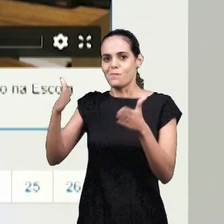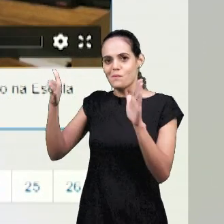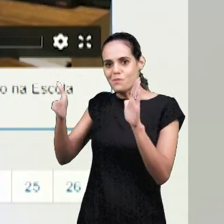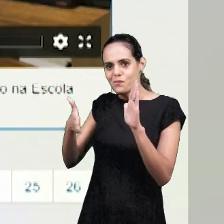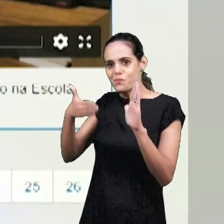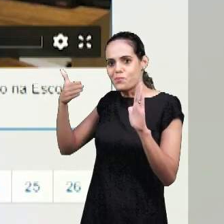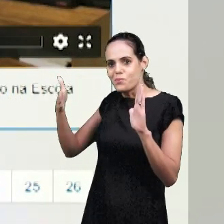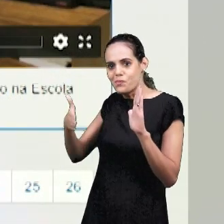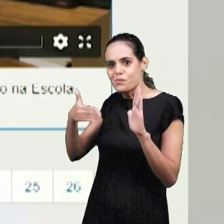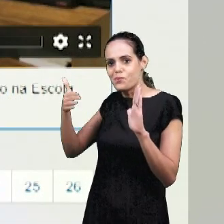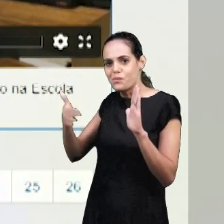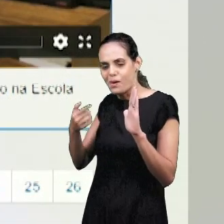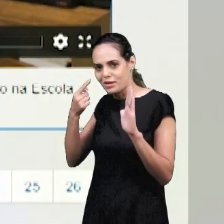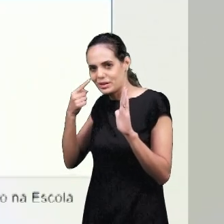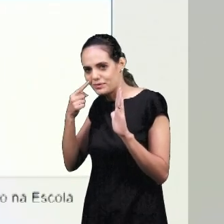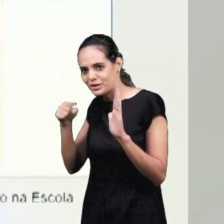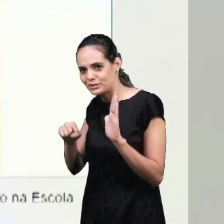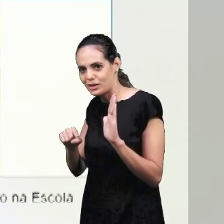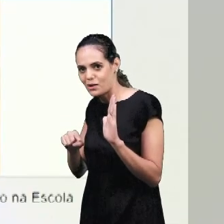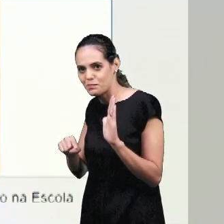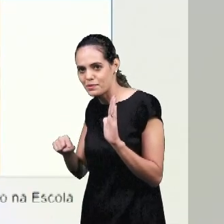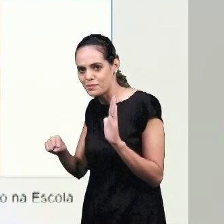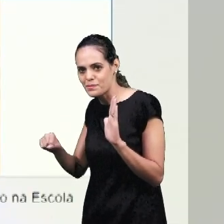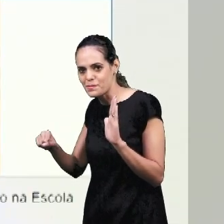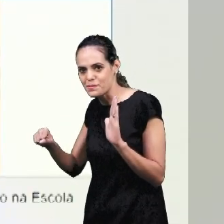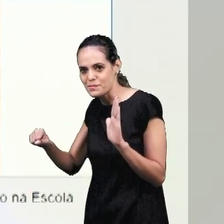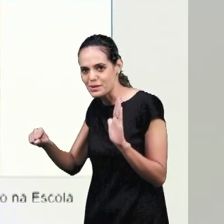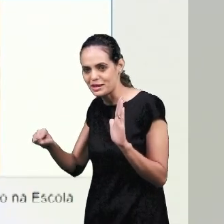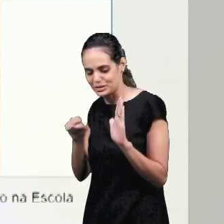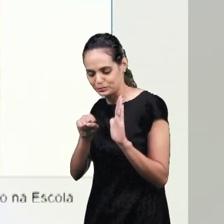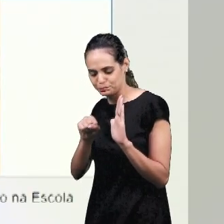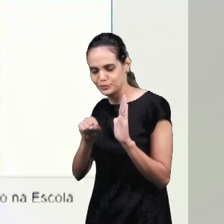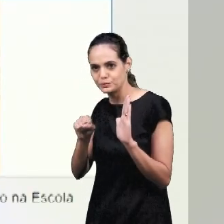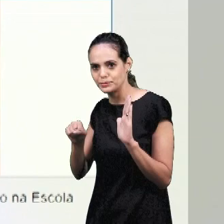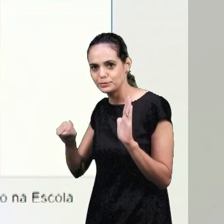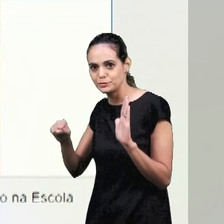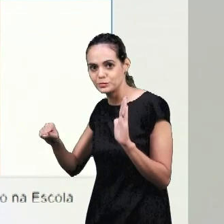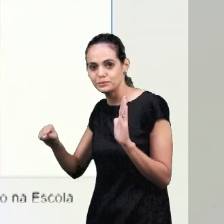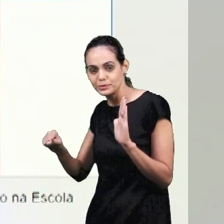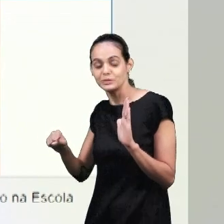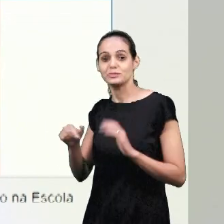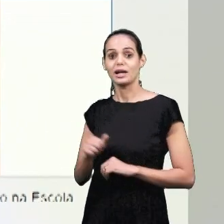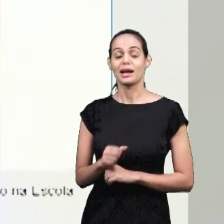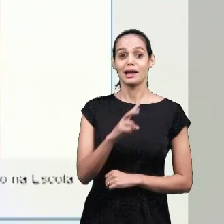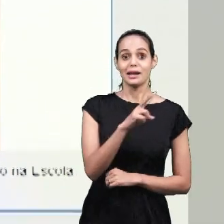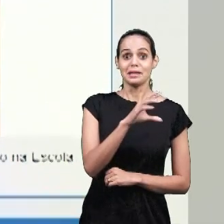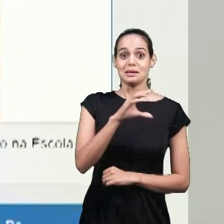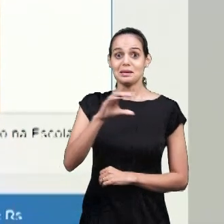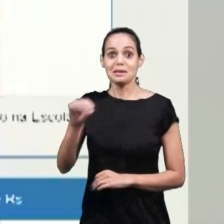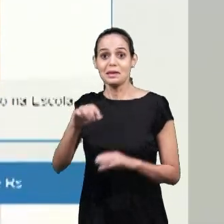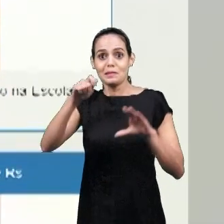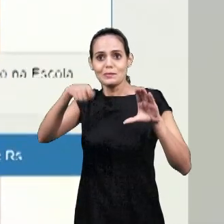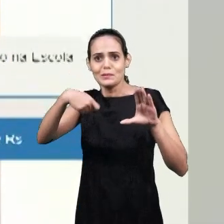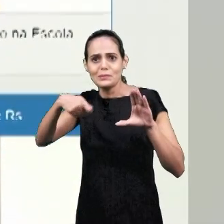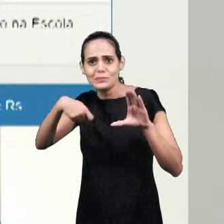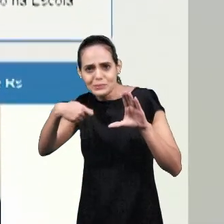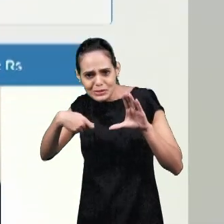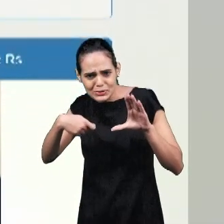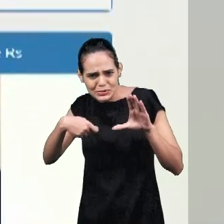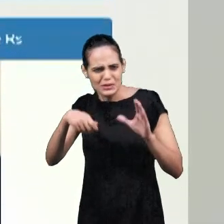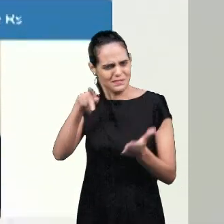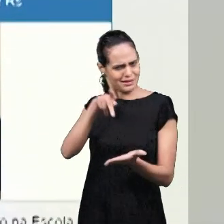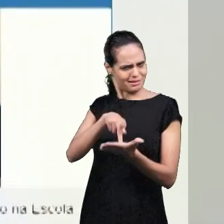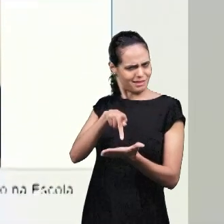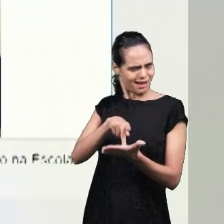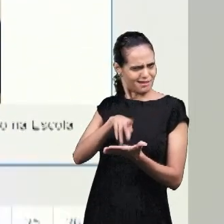pages comme celle-ci où sont postées les vidéos. Des fois, on a reçu 500 vidéos.